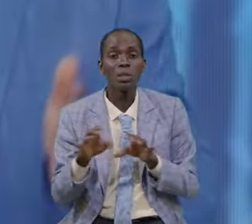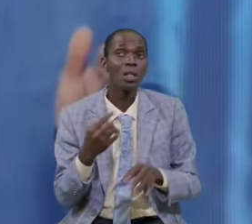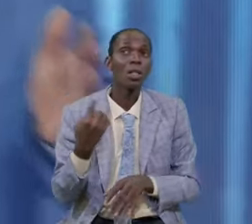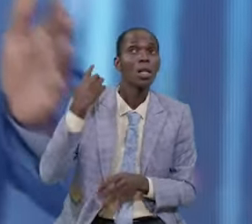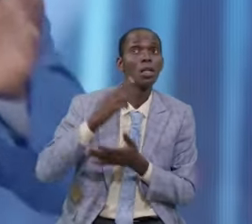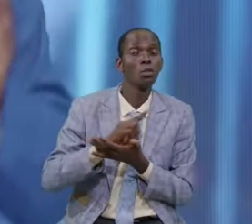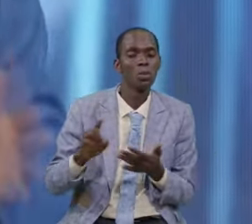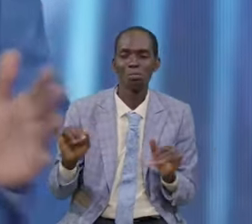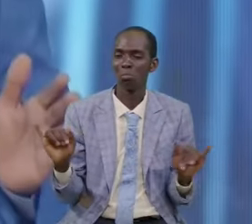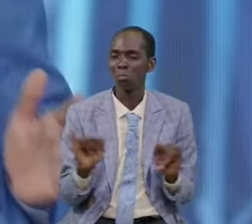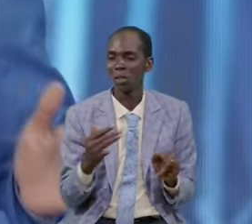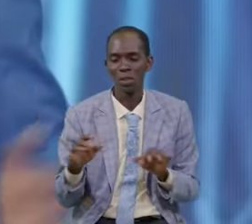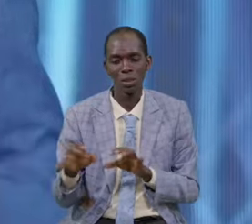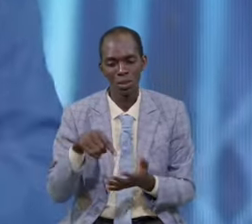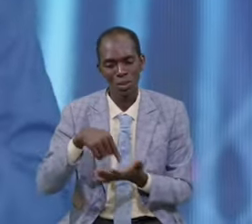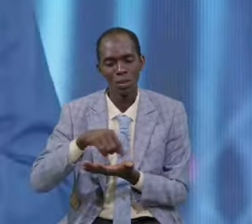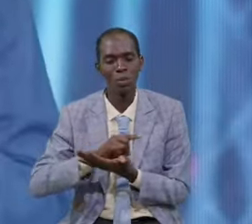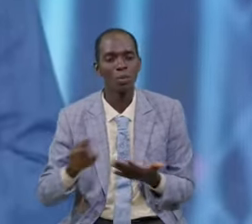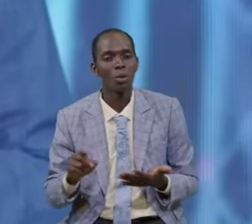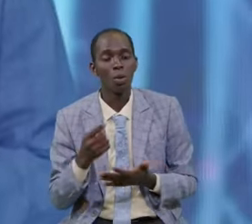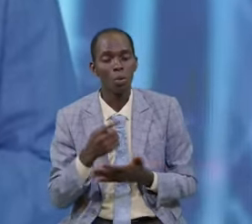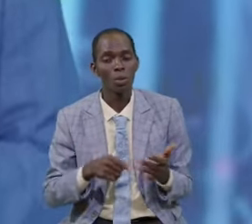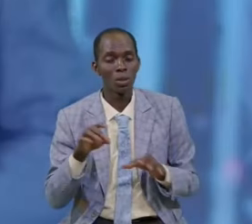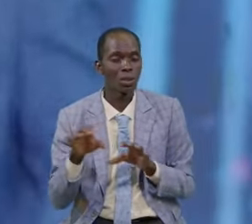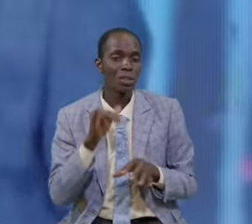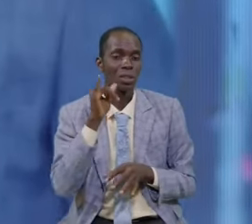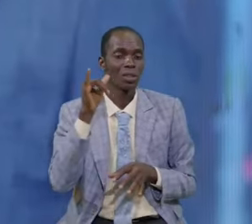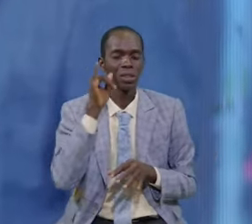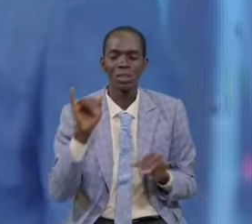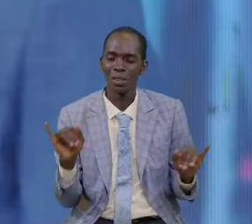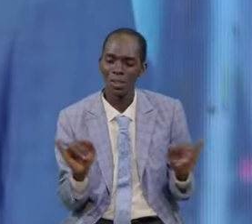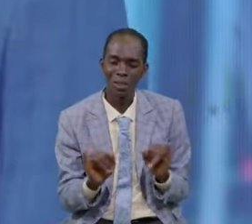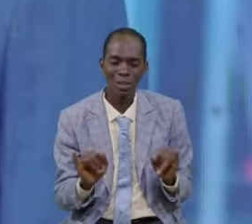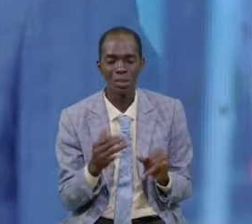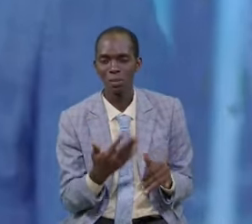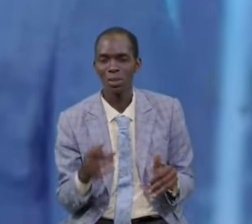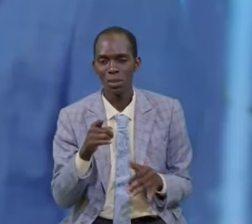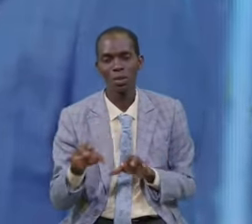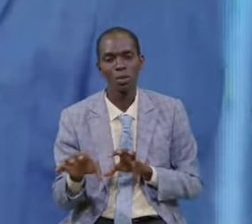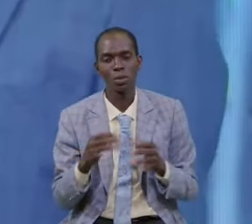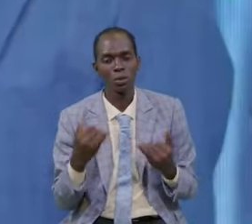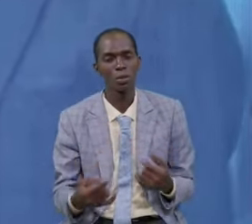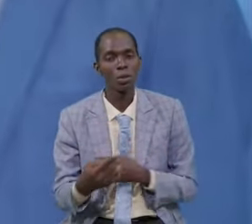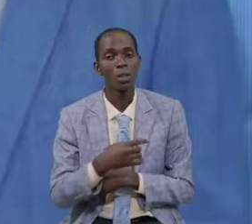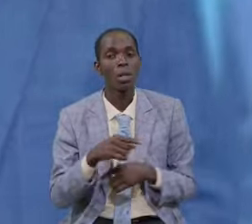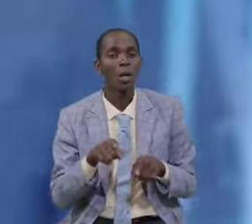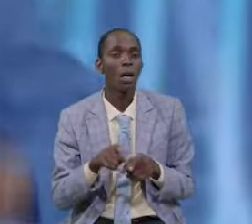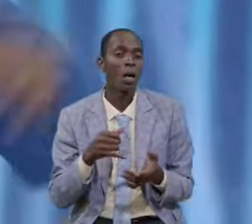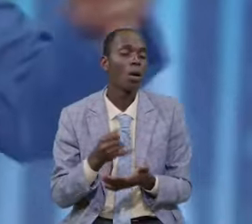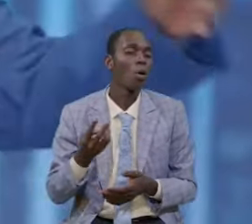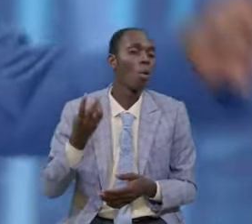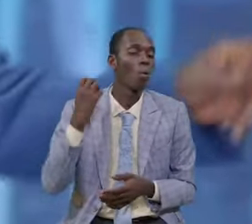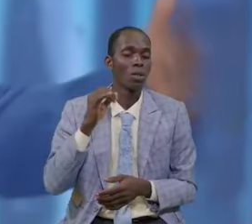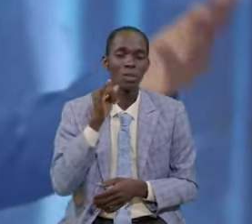fait hier, c'est ça qu'ils font exactement aujourd'hui. comme c'était hier, ainsi en